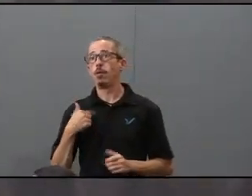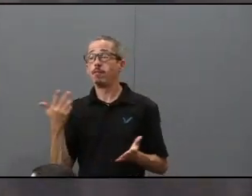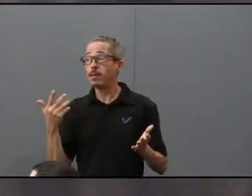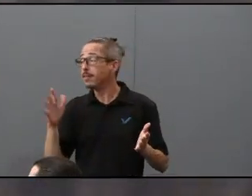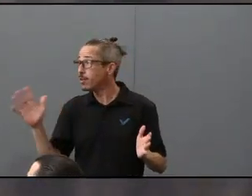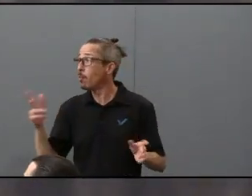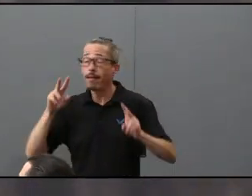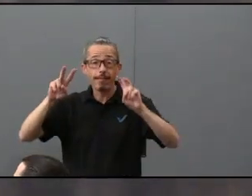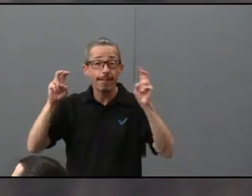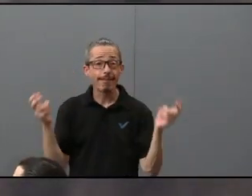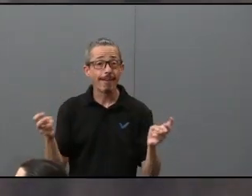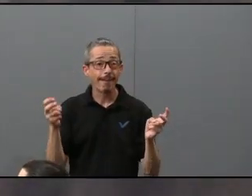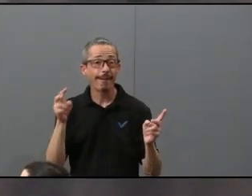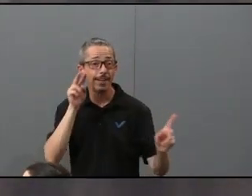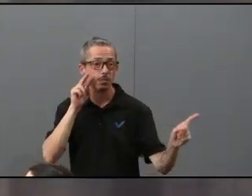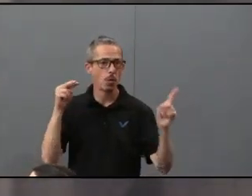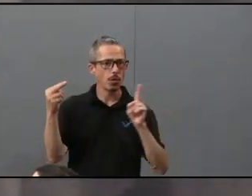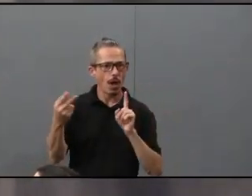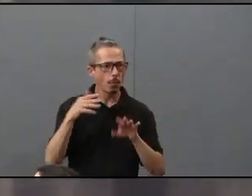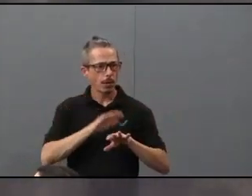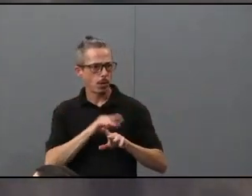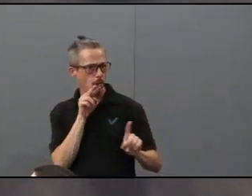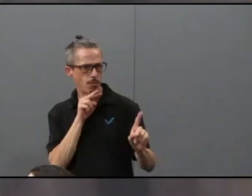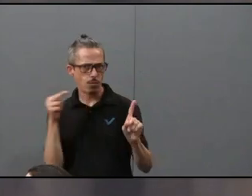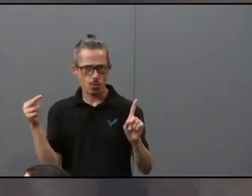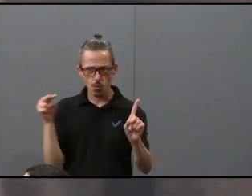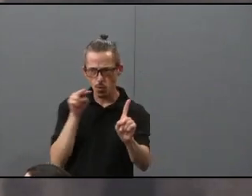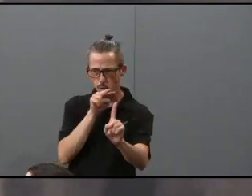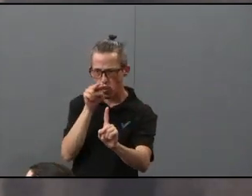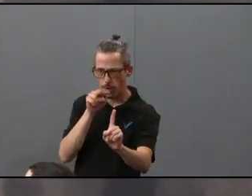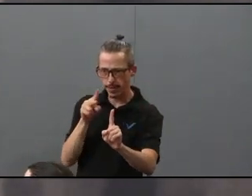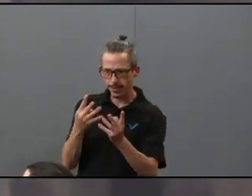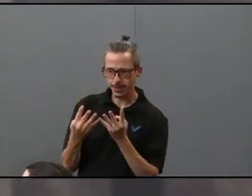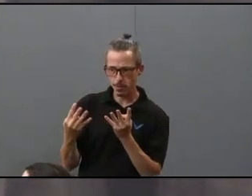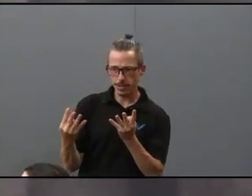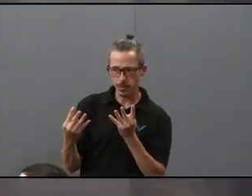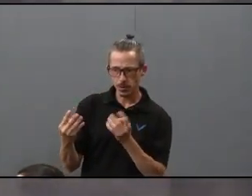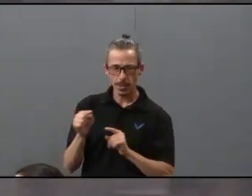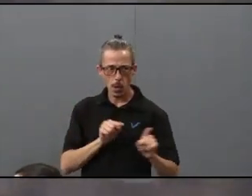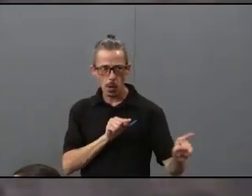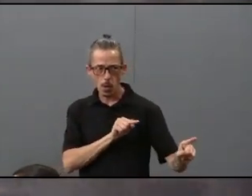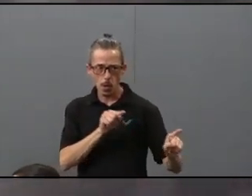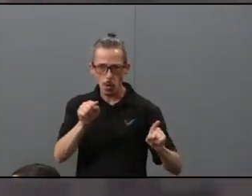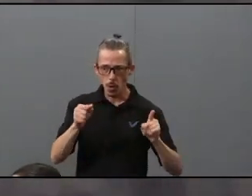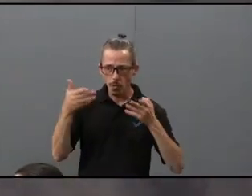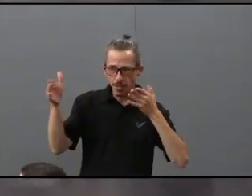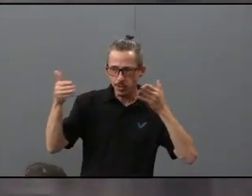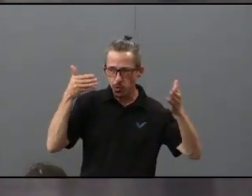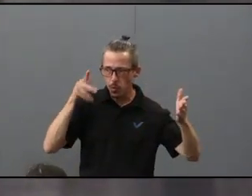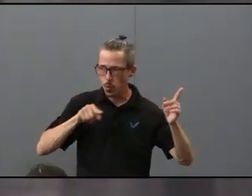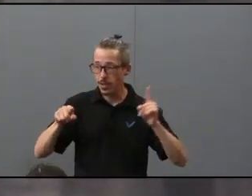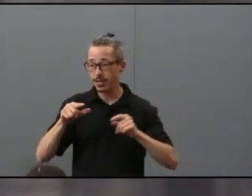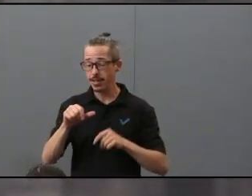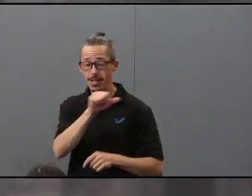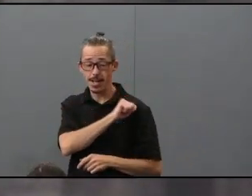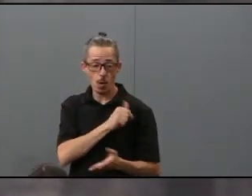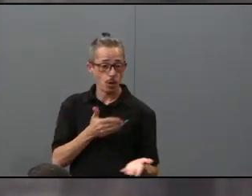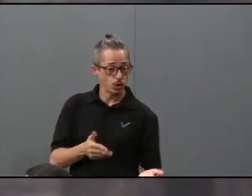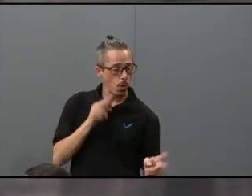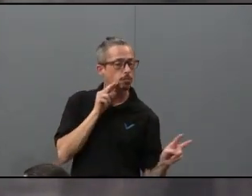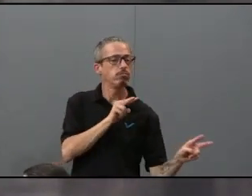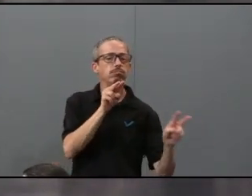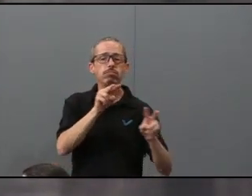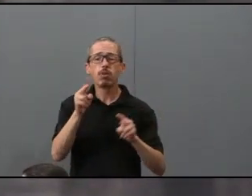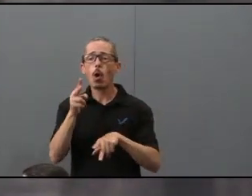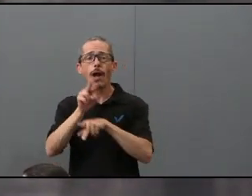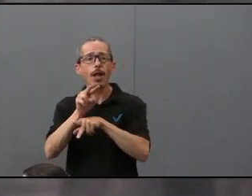je vais utiliser le terme spoted un spoted je voyais hier aujourd'hui puis je voyais une